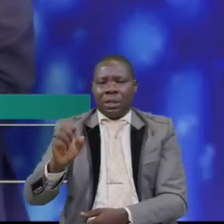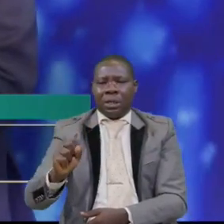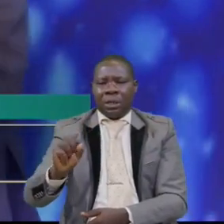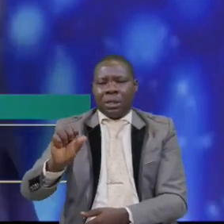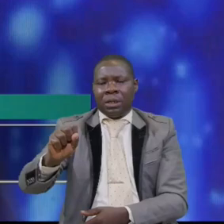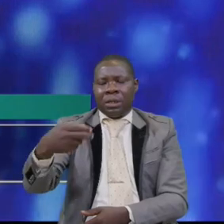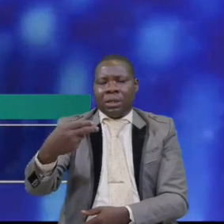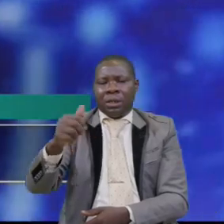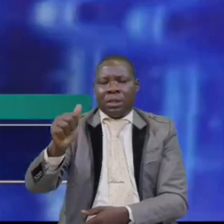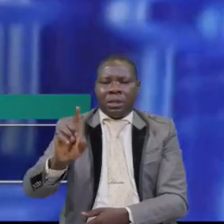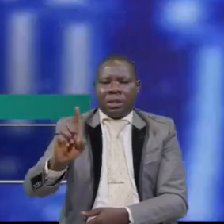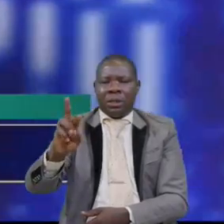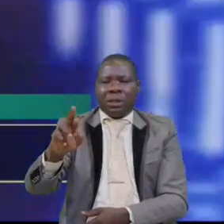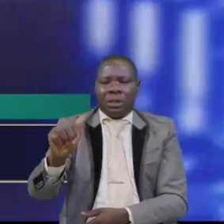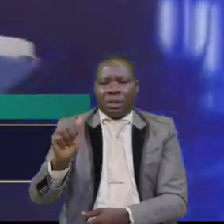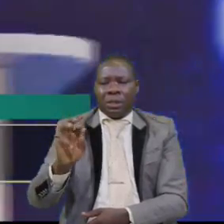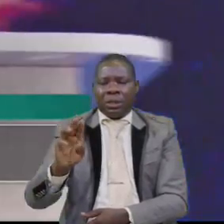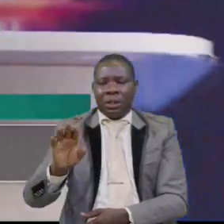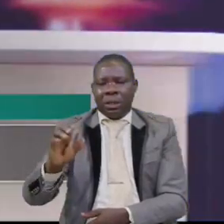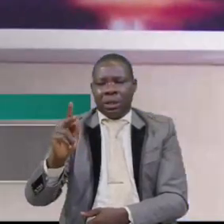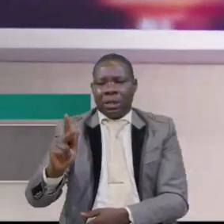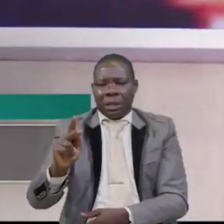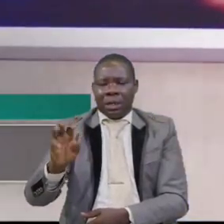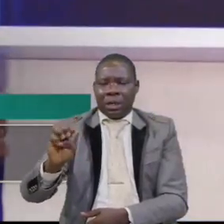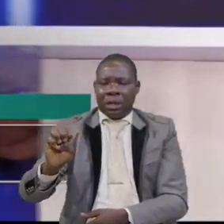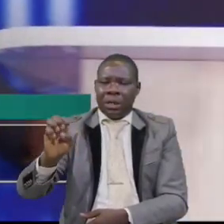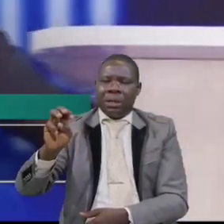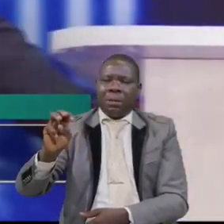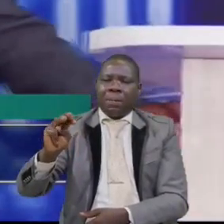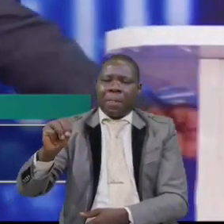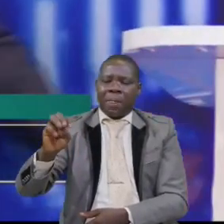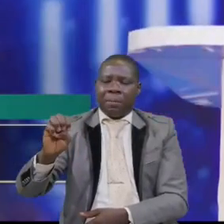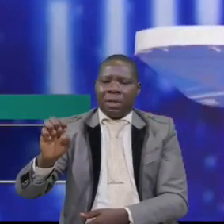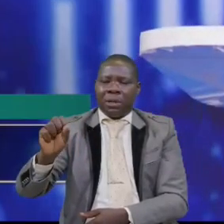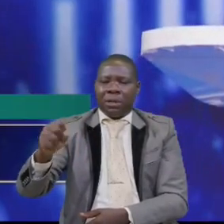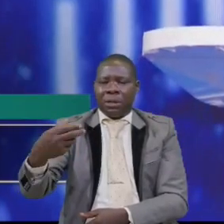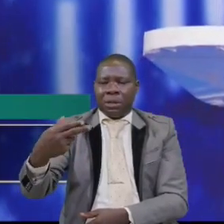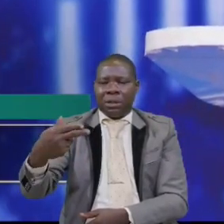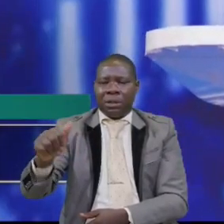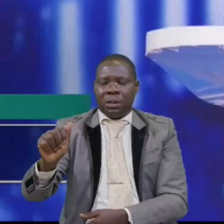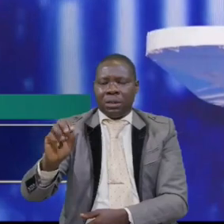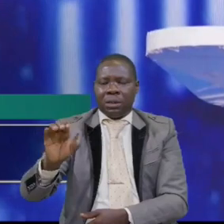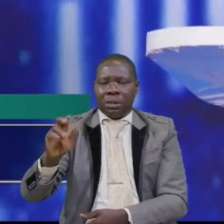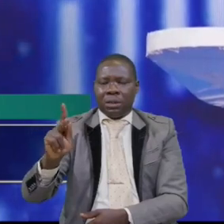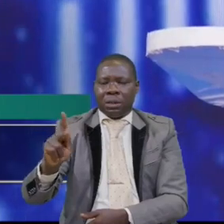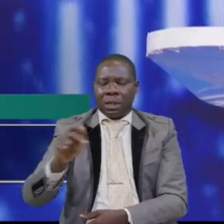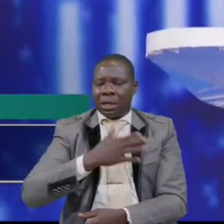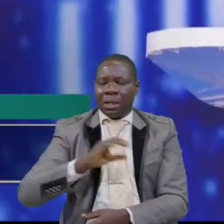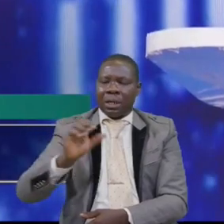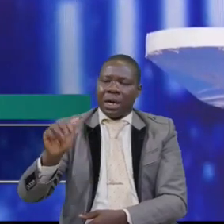à Abednego, comment puis-je devenir 10 fois meilleur?